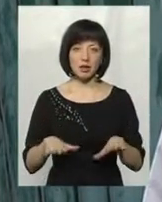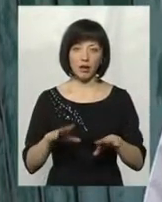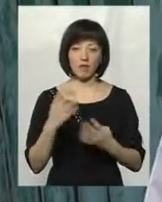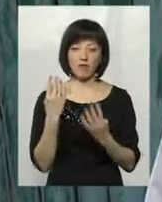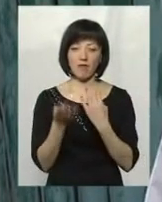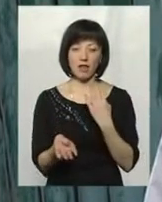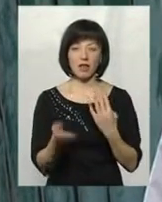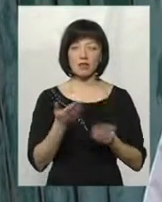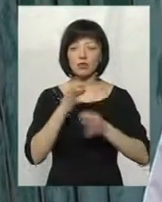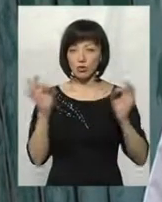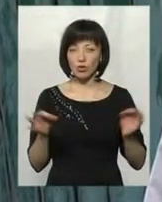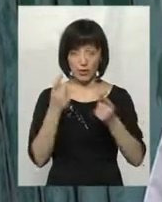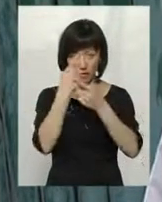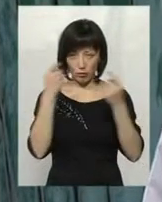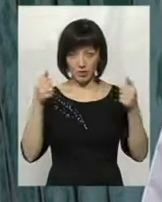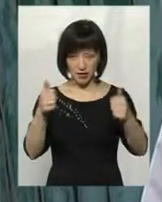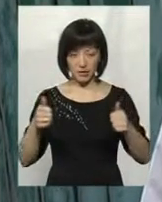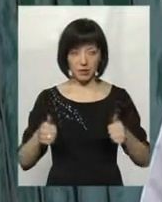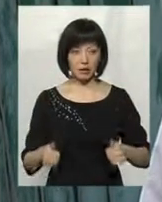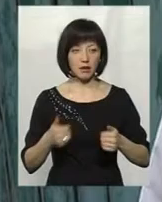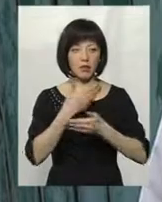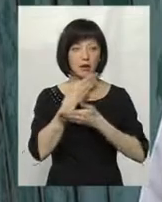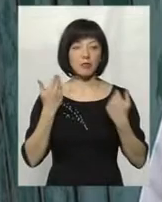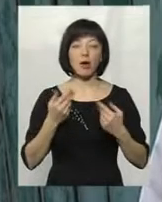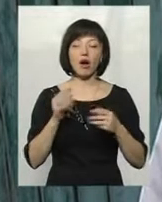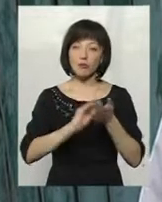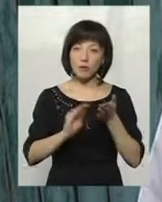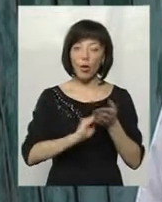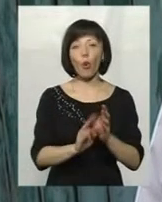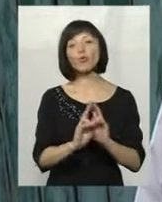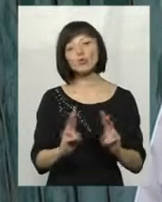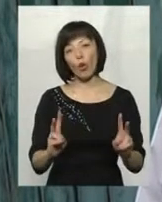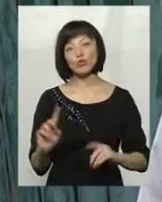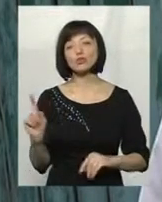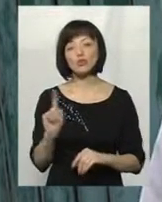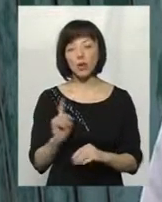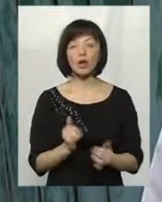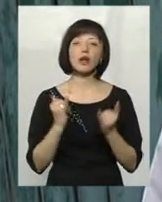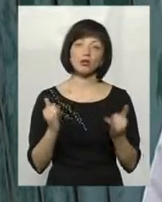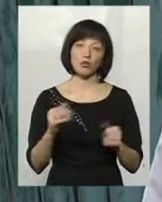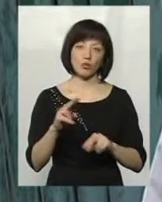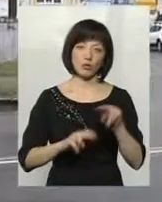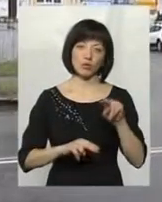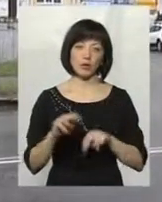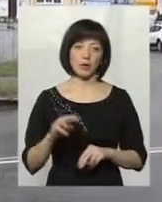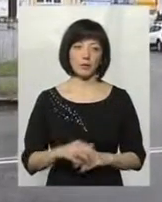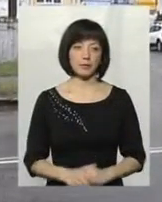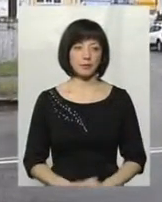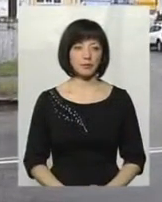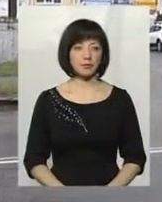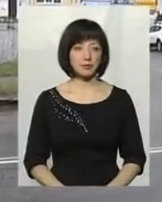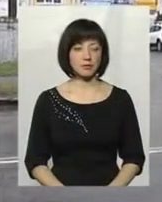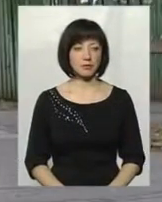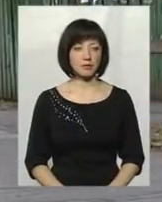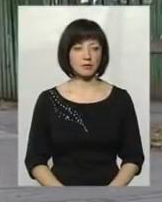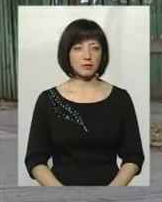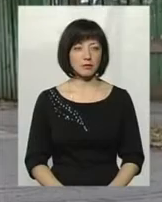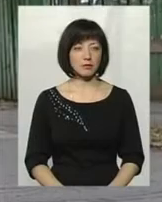повалилася, немає жодної інформаційної таблички, яка б свідчила про те, хто, що і для чого будує.